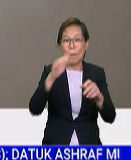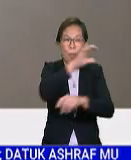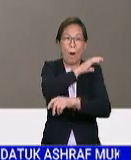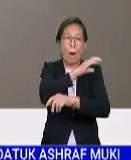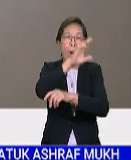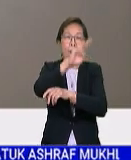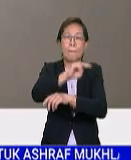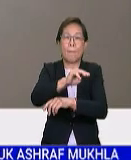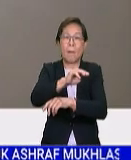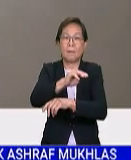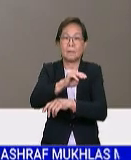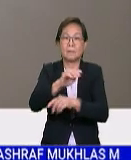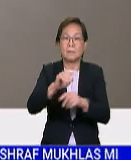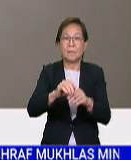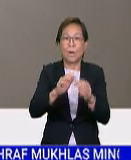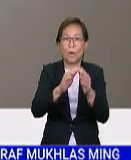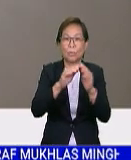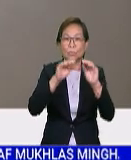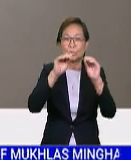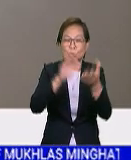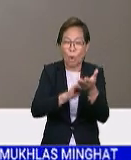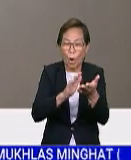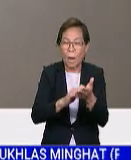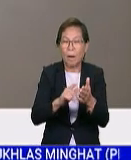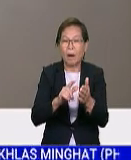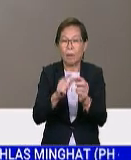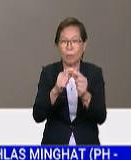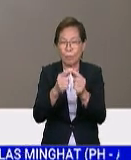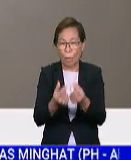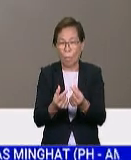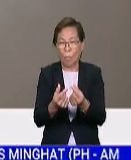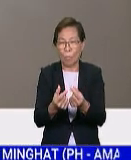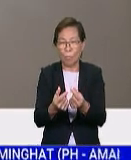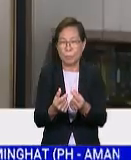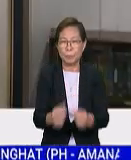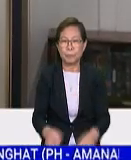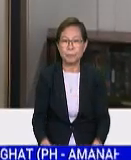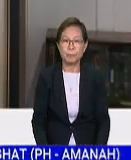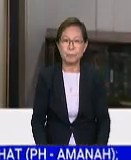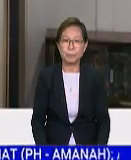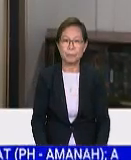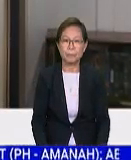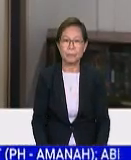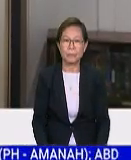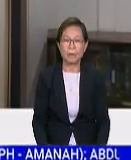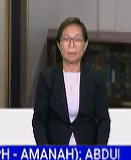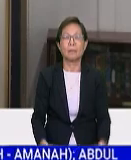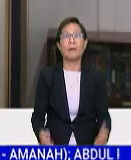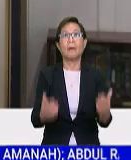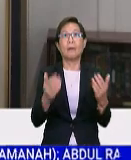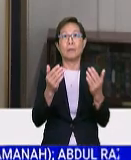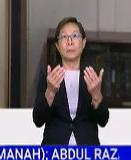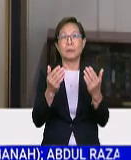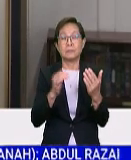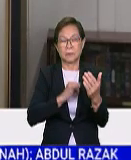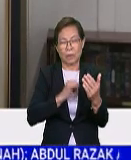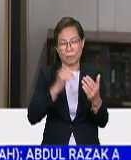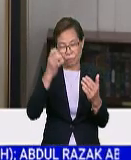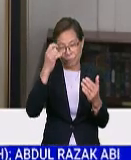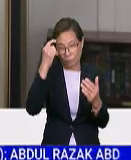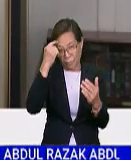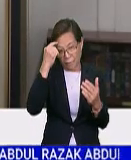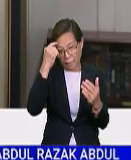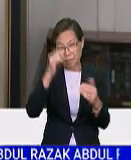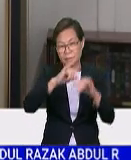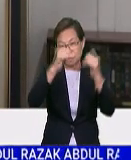al-quran wasunnah daerah Sandakan Ustaz rafai Mohammad nerg Alhamdulillah saya fikir jemaah